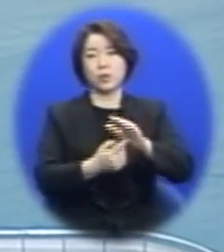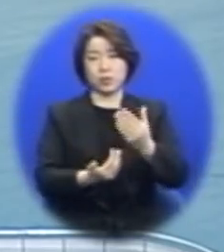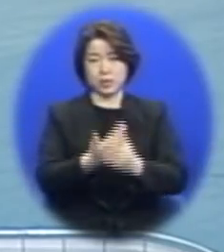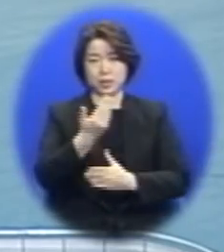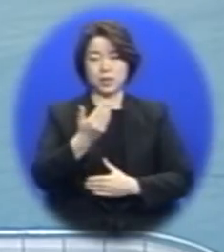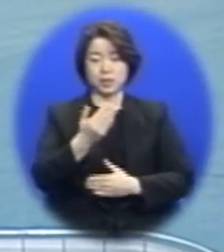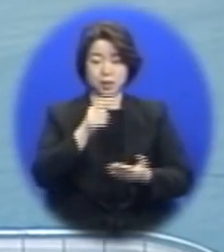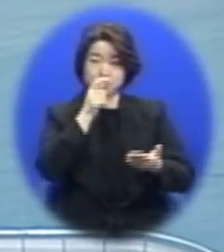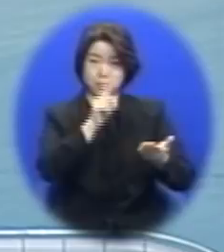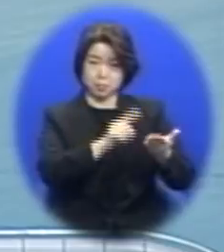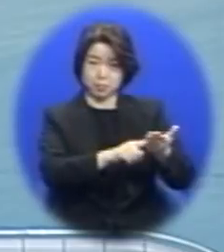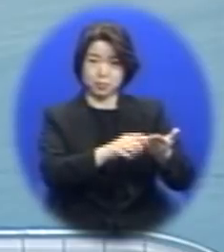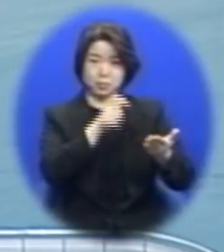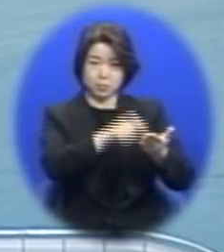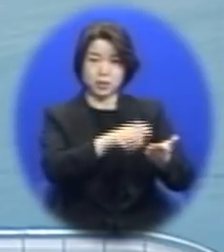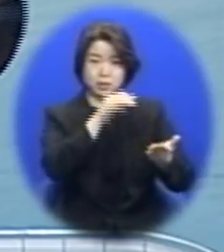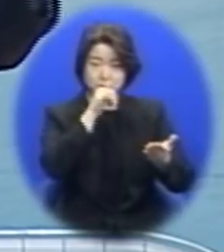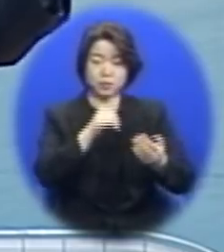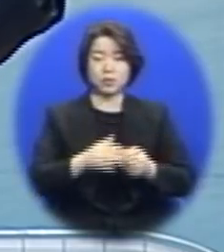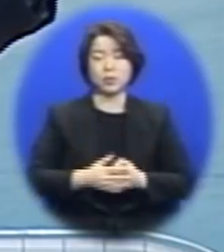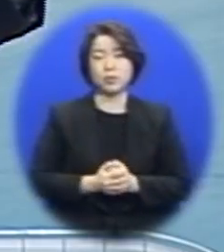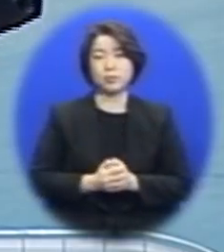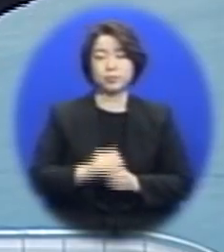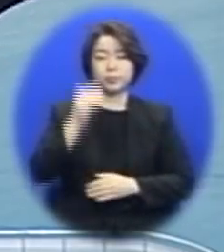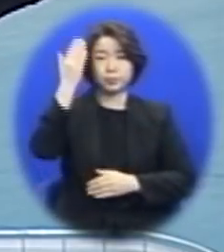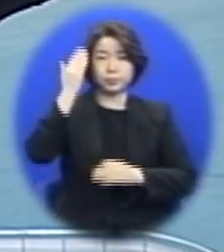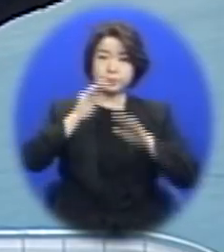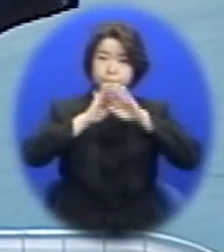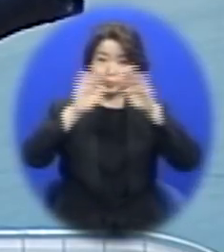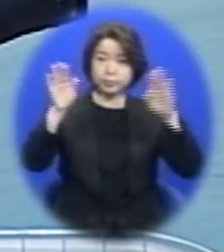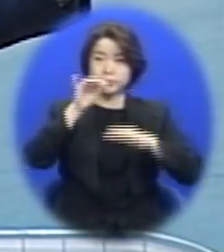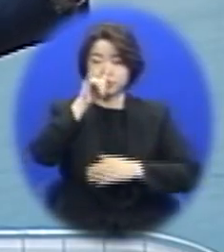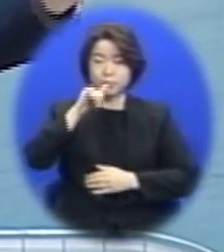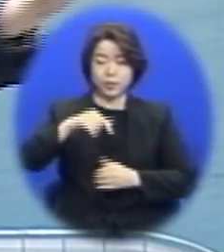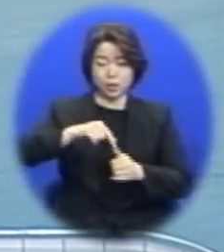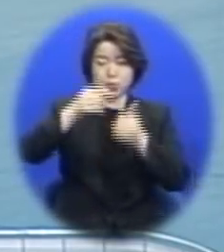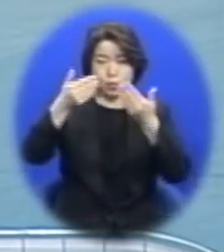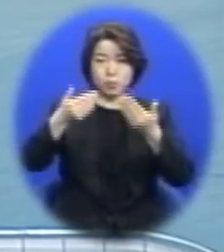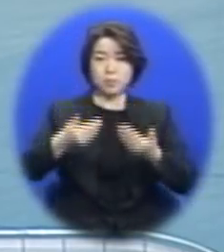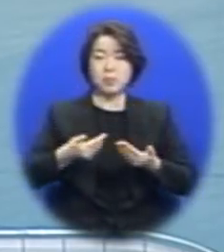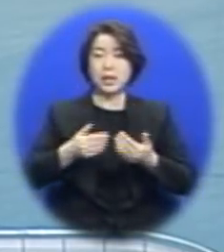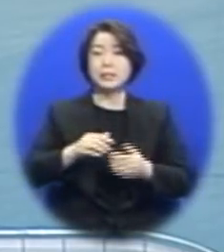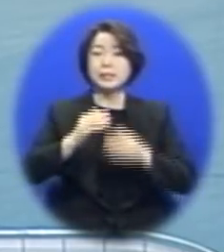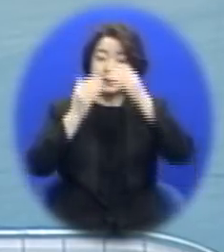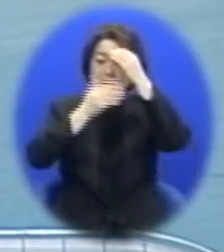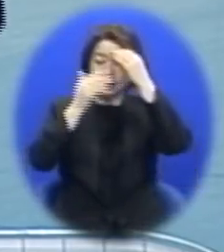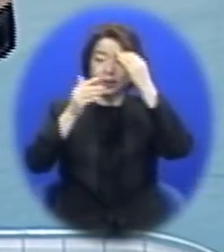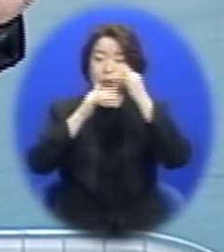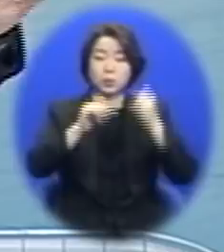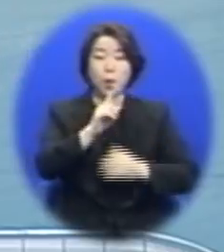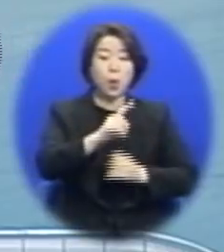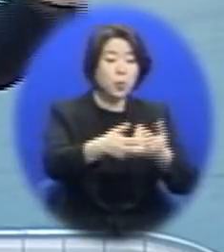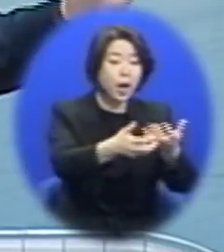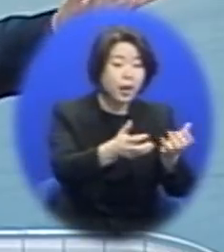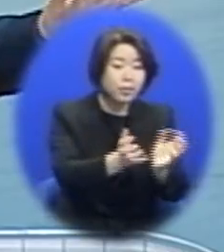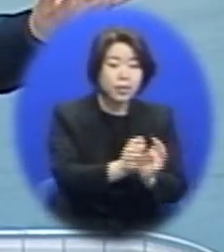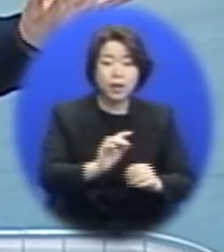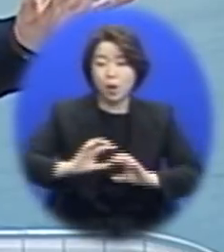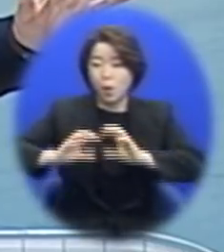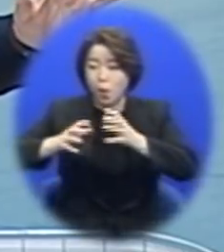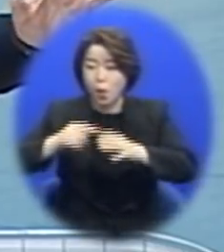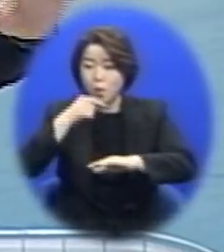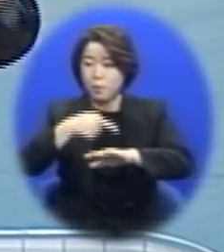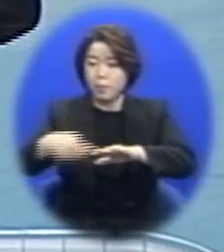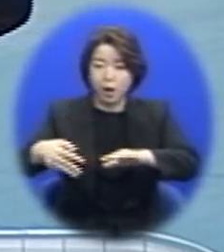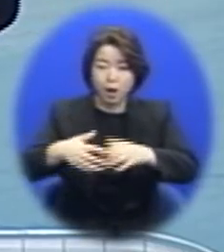있습니다. 그러니까 하늘에 있는 구원받은 성도들은 어느 한 나라, 어느 한 인종에 국한되지